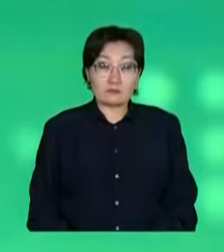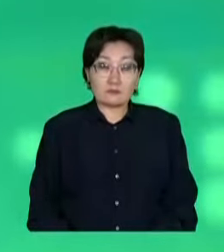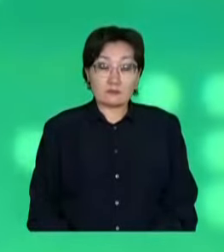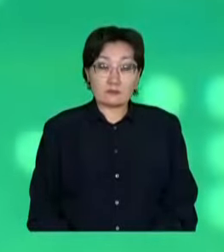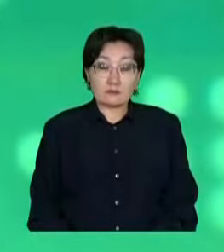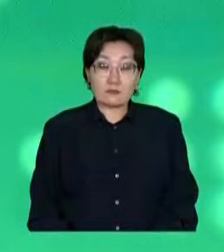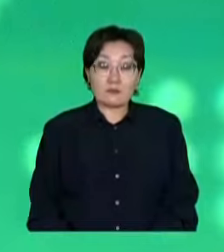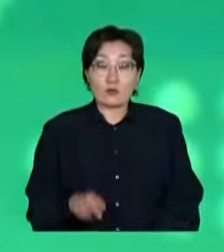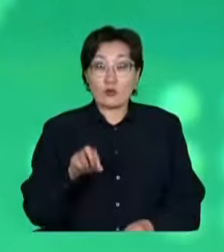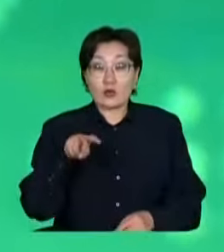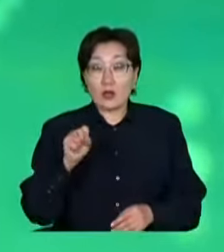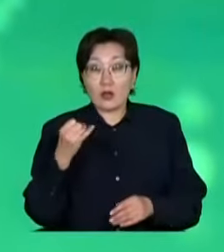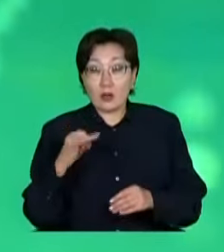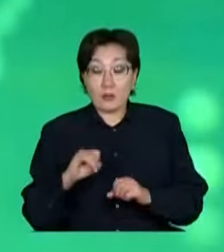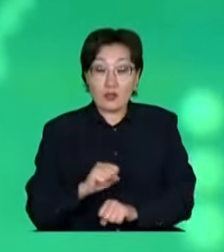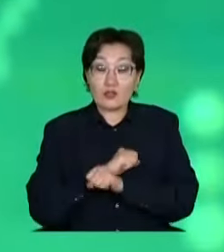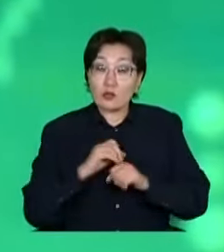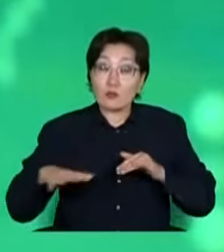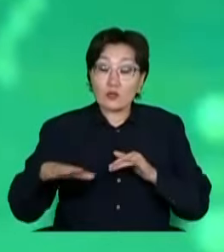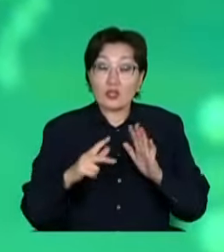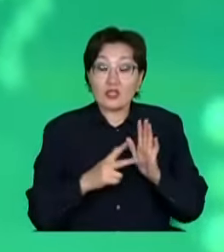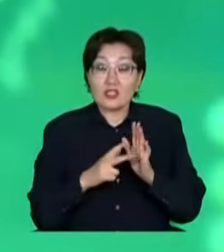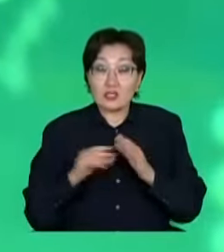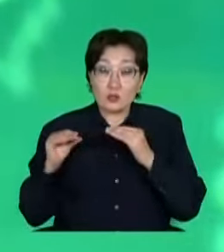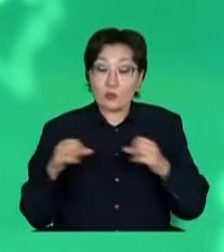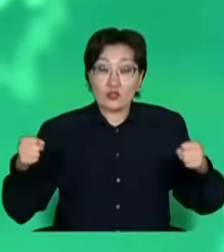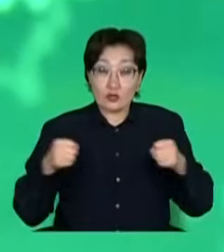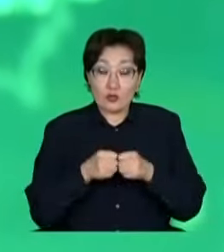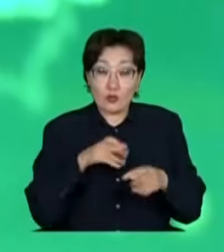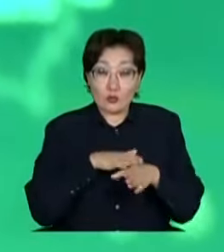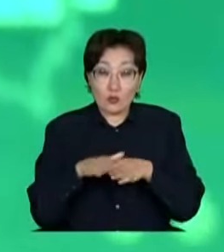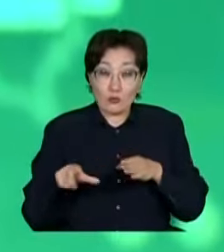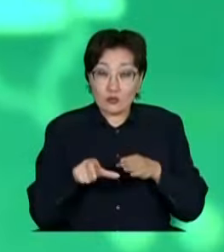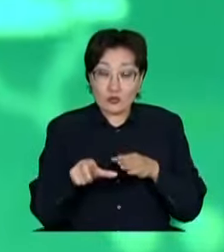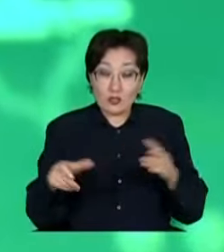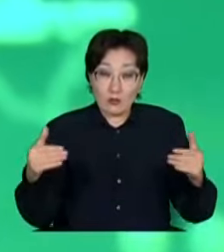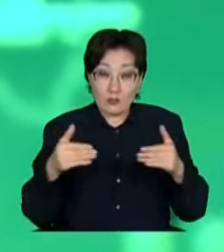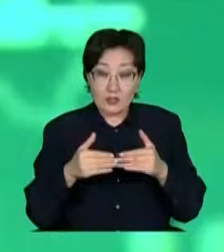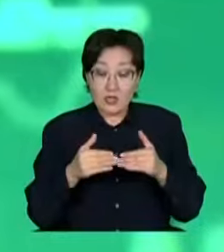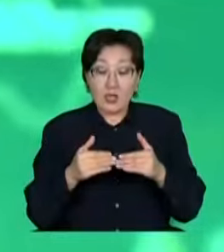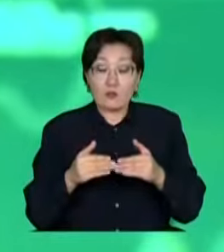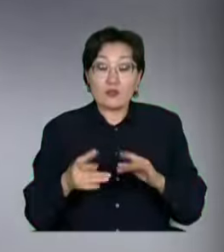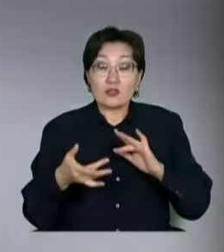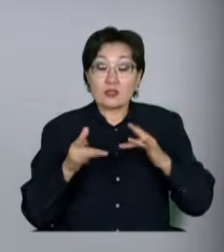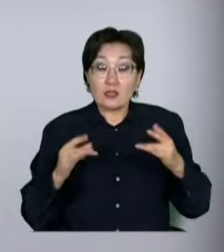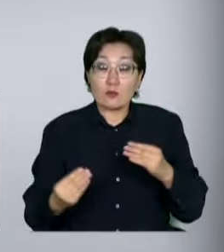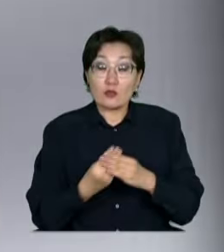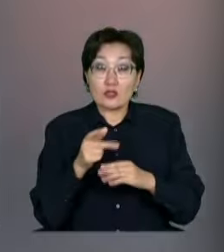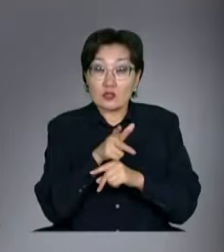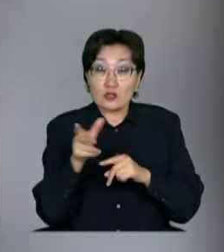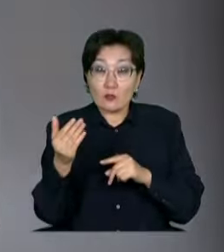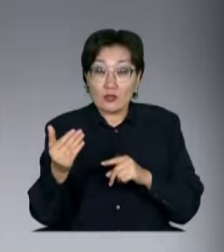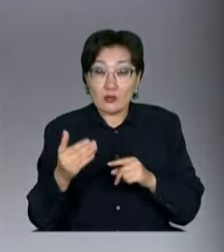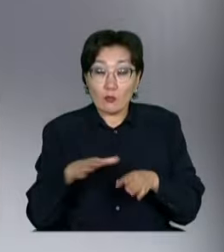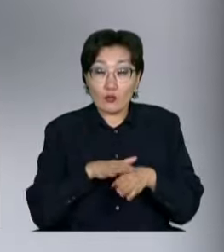Ал Бурабай курорт аумағында 8 көлік соқтығысып, тұтас жол торабын жауып қалды. Желіде тараған бейне жазбадан олардың